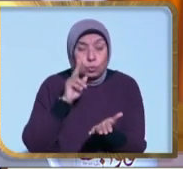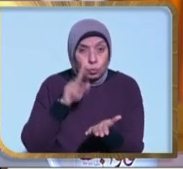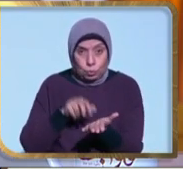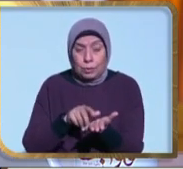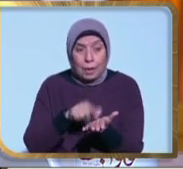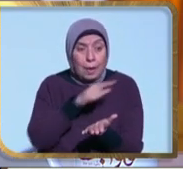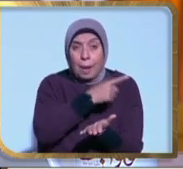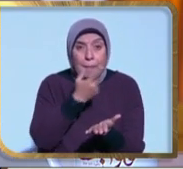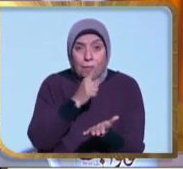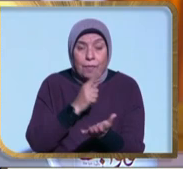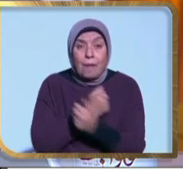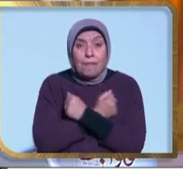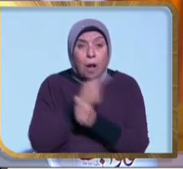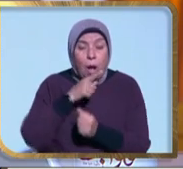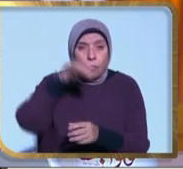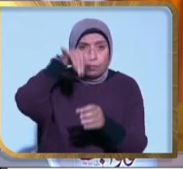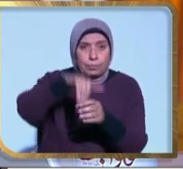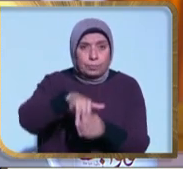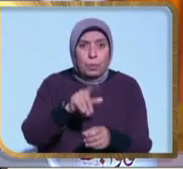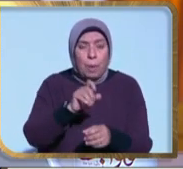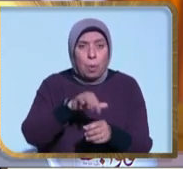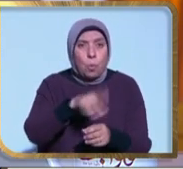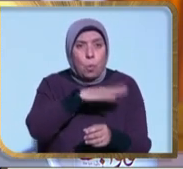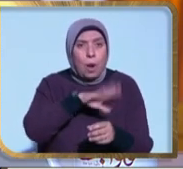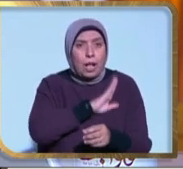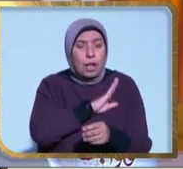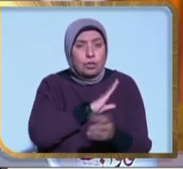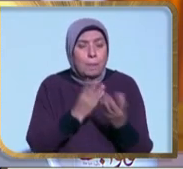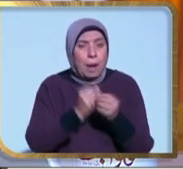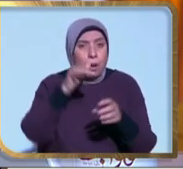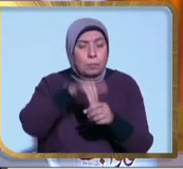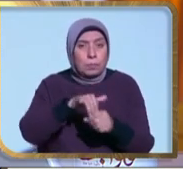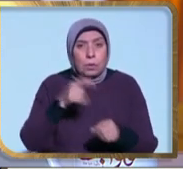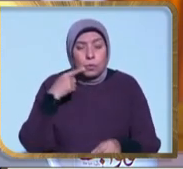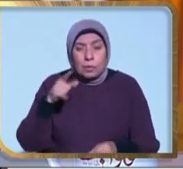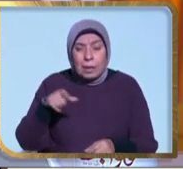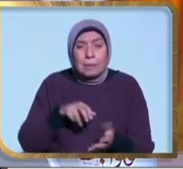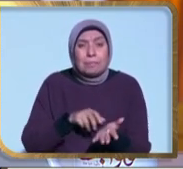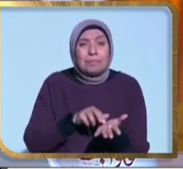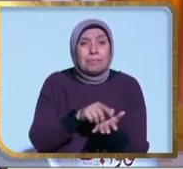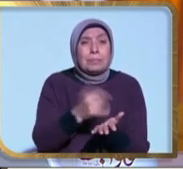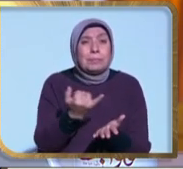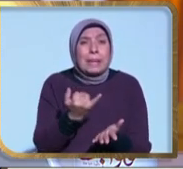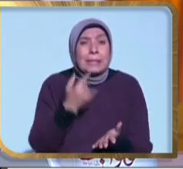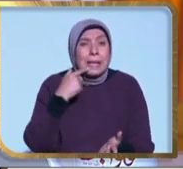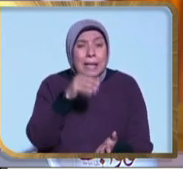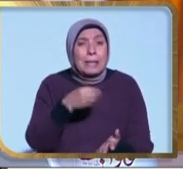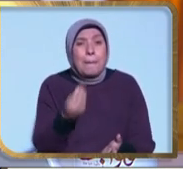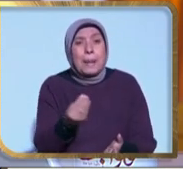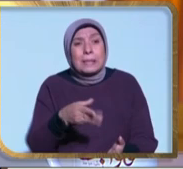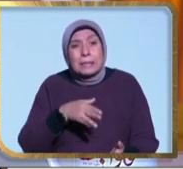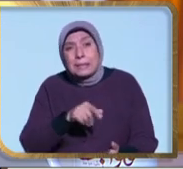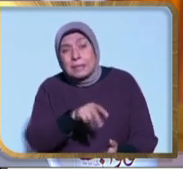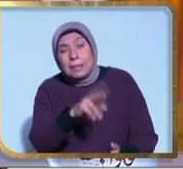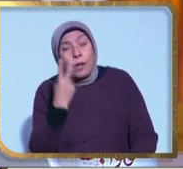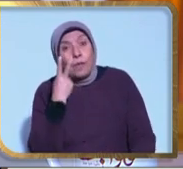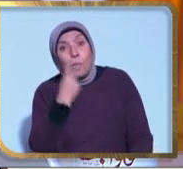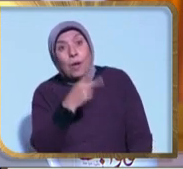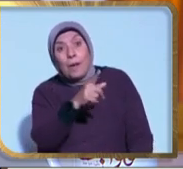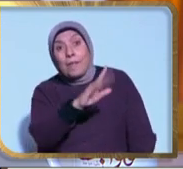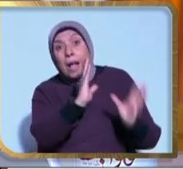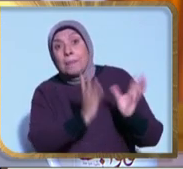ما فيش لسه خطوات بسيطه مشوها الا وشافوا اقوام يعكفون على اصنام لهم فراحوا قايلين لسيدنا